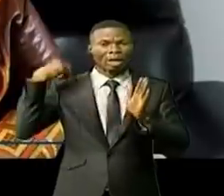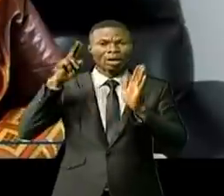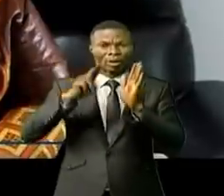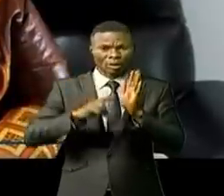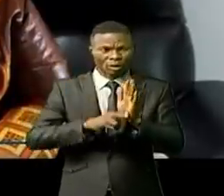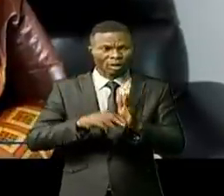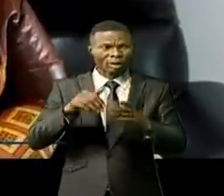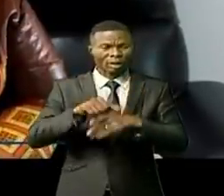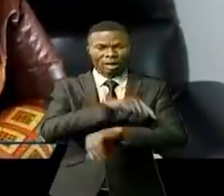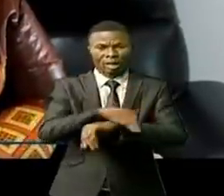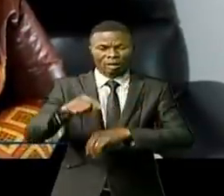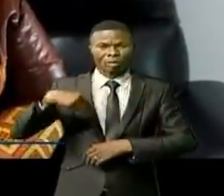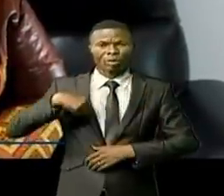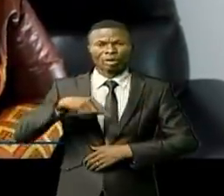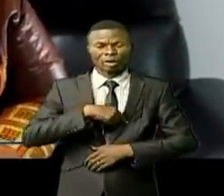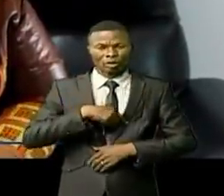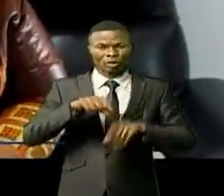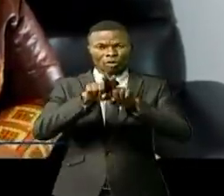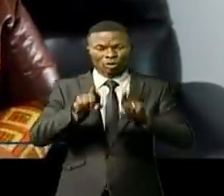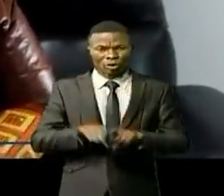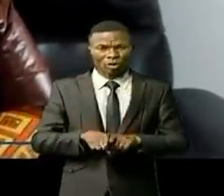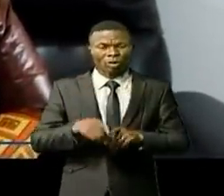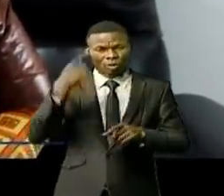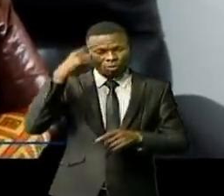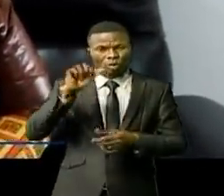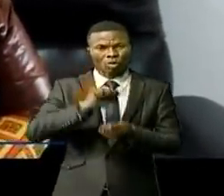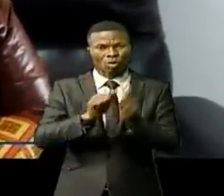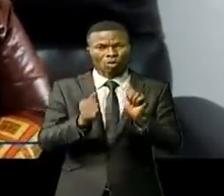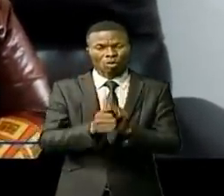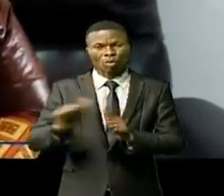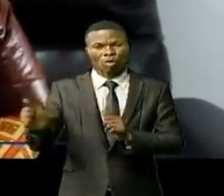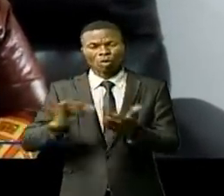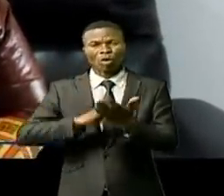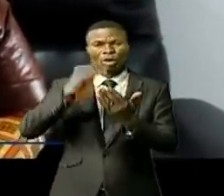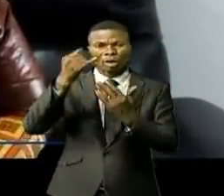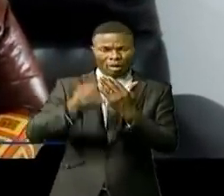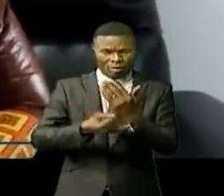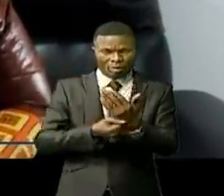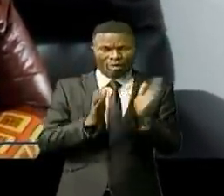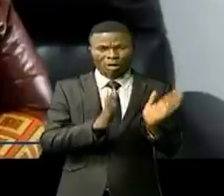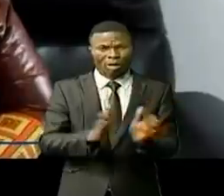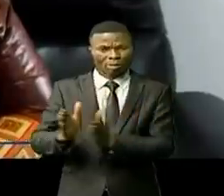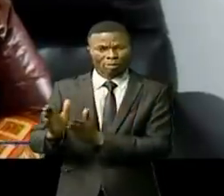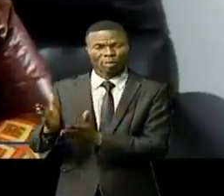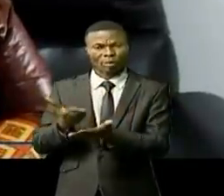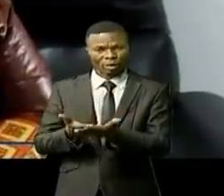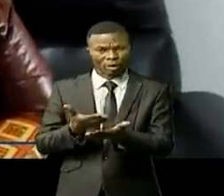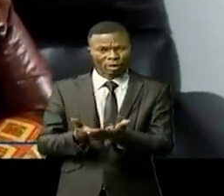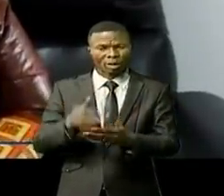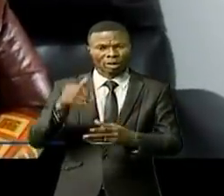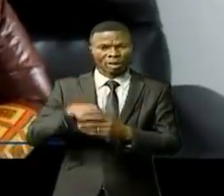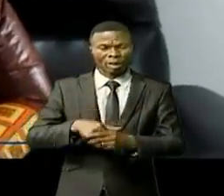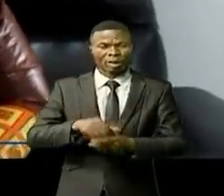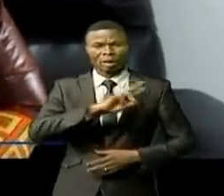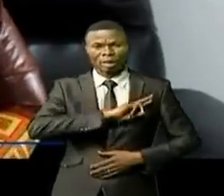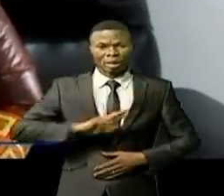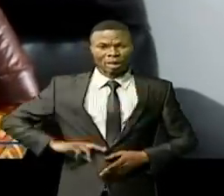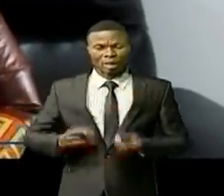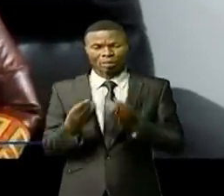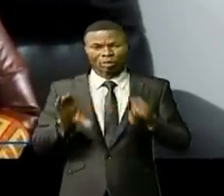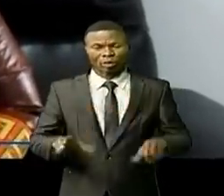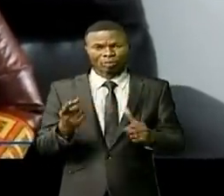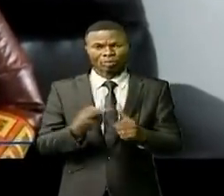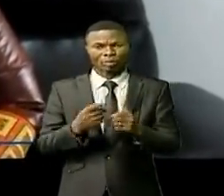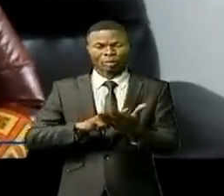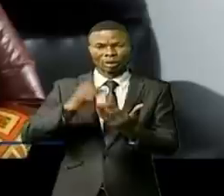notre ministère, mais aussi sur certains projets que nous sommes en train d'implanter au niveau de la RDC, notamment le